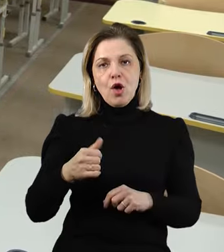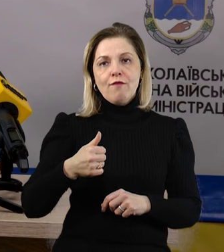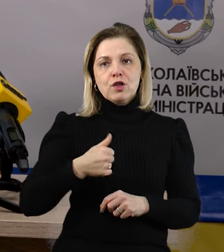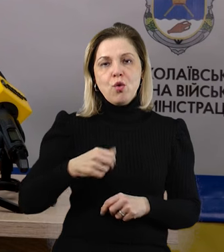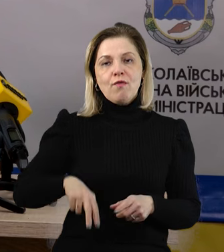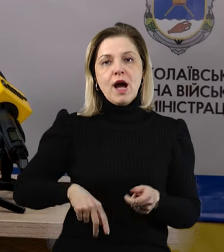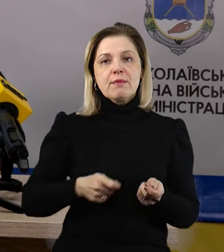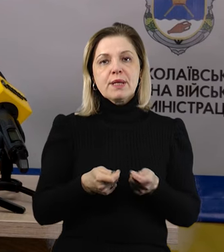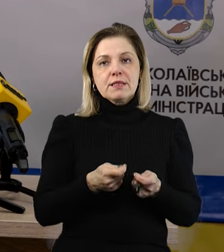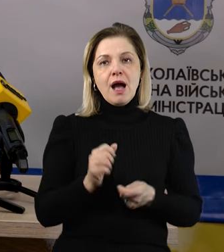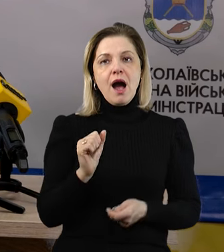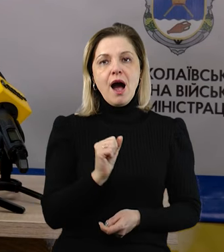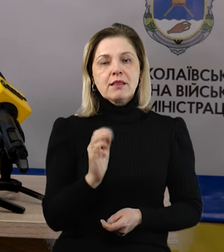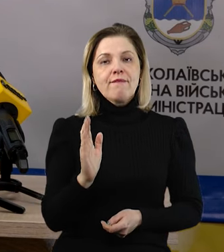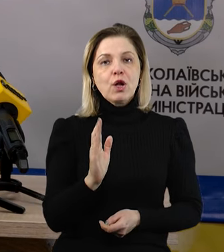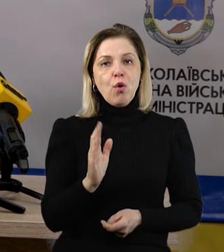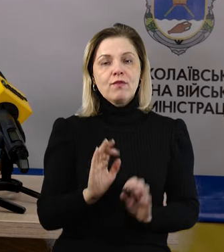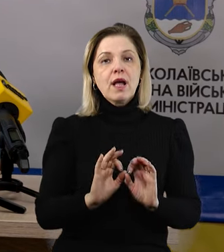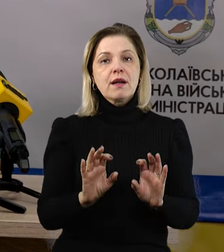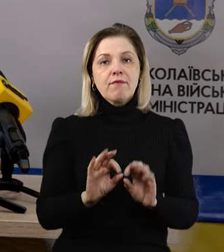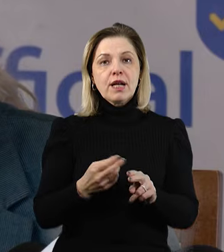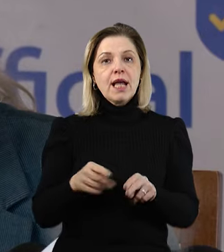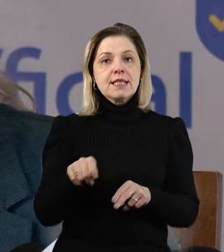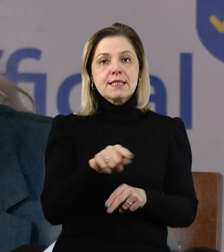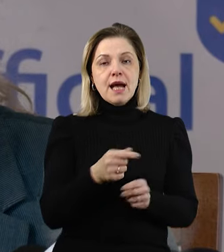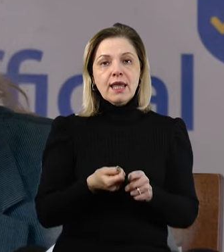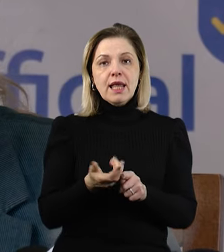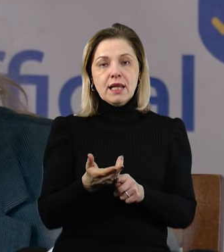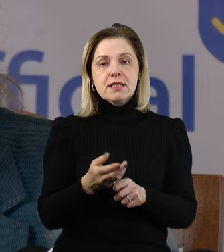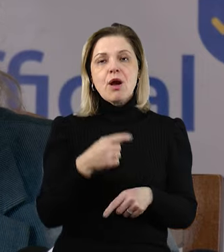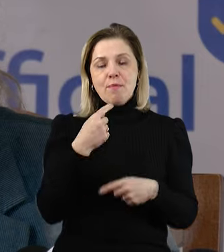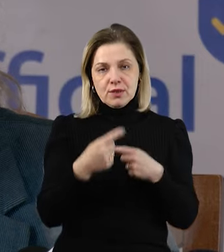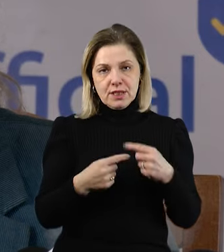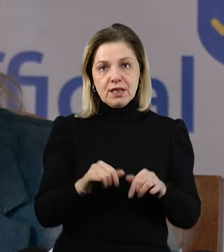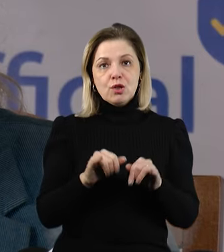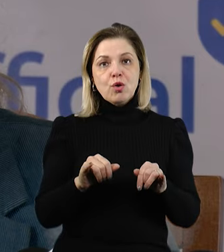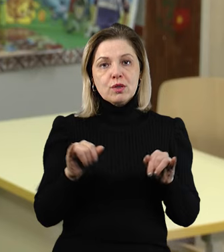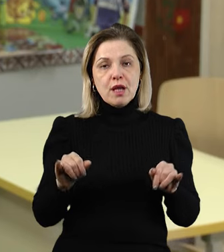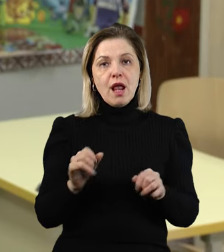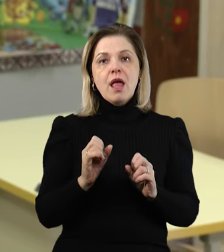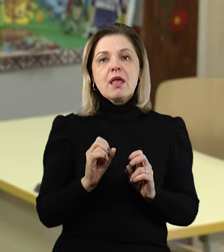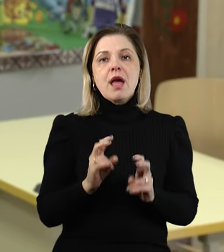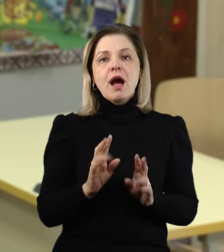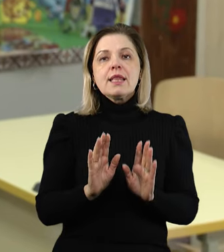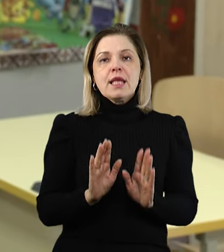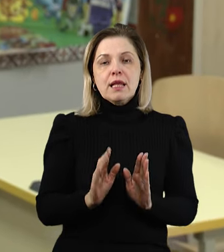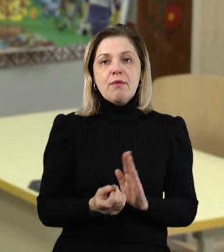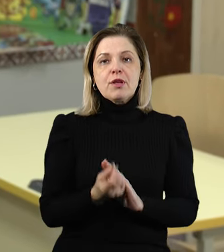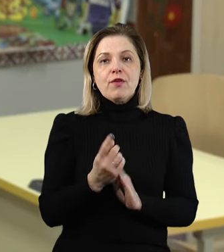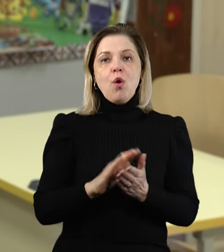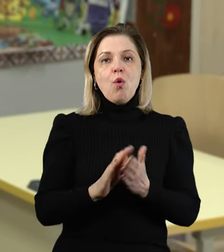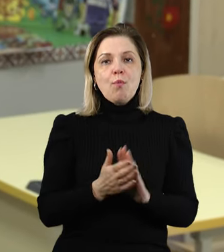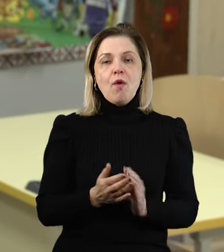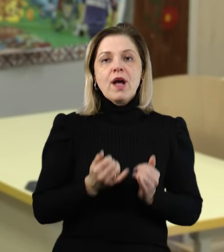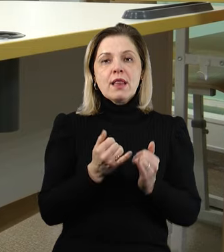обласної військової адміністрації Алла Веліховська зазначила, ця кількість постійно зростає, адже як тільки з'являються умови для